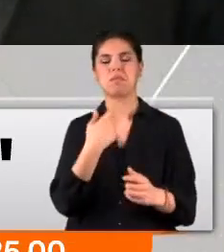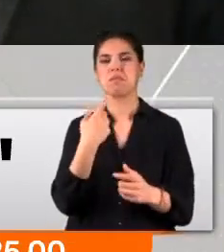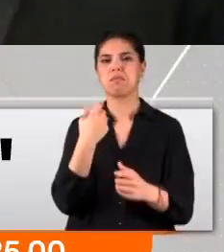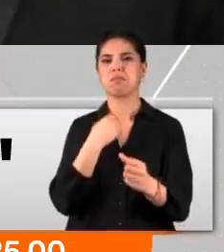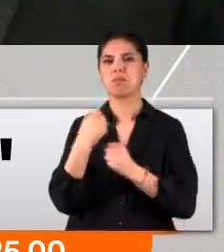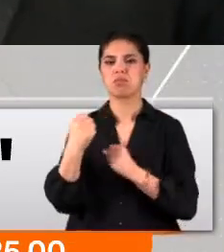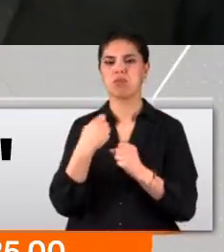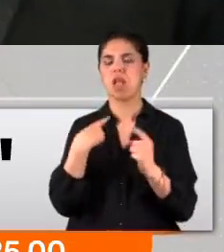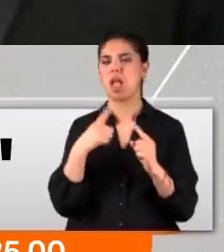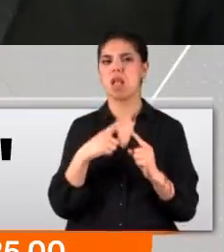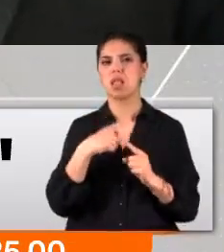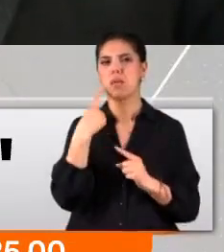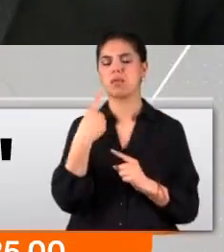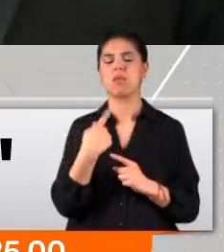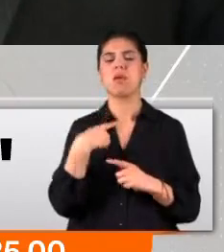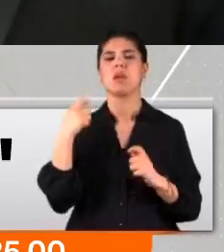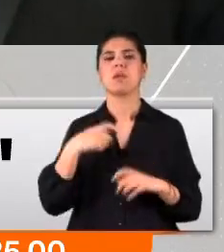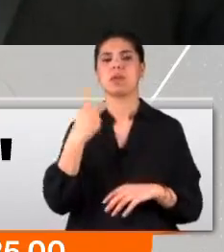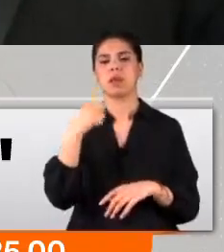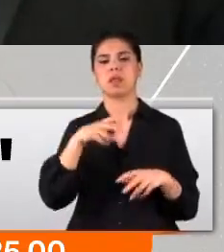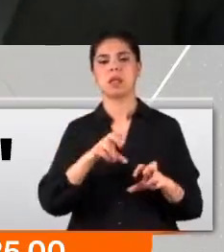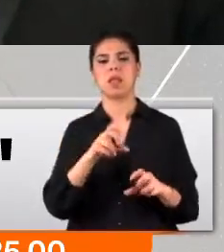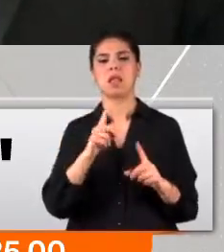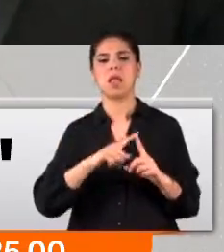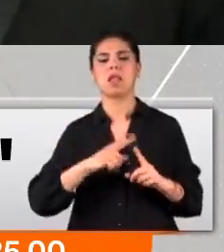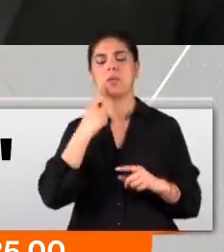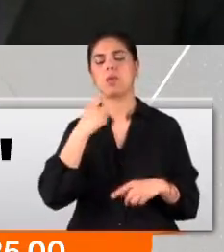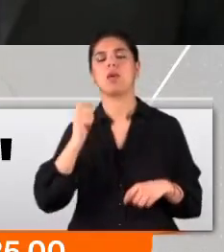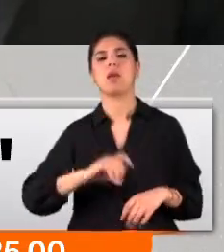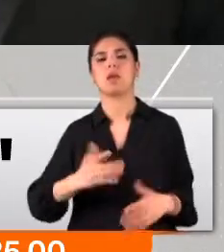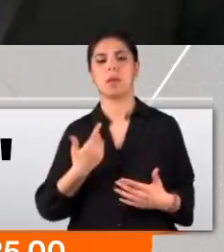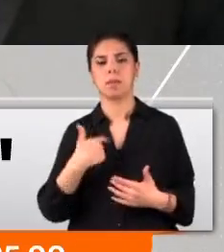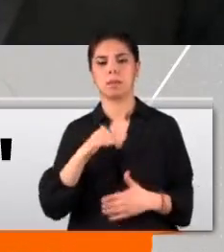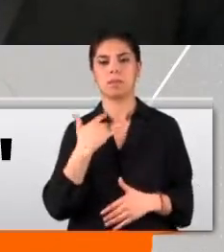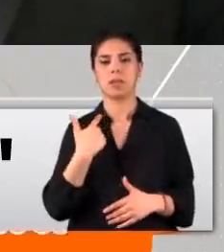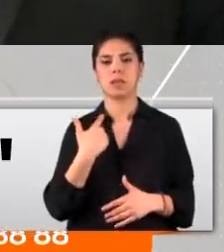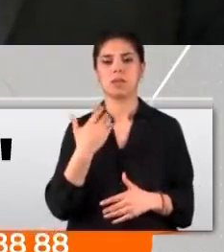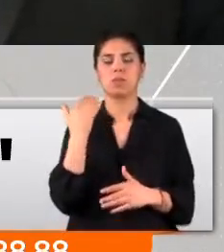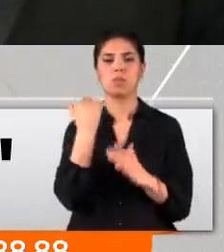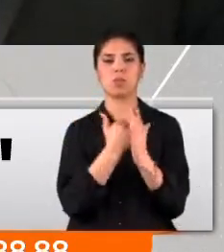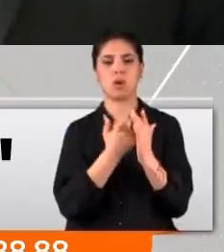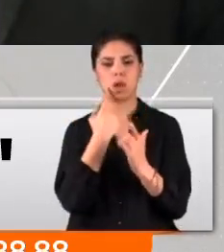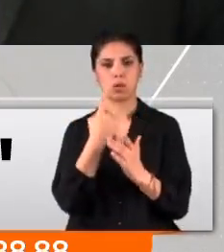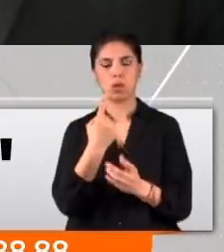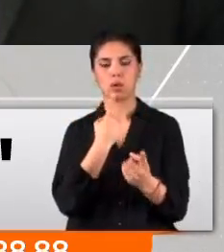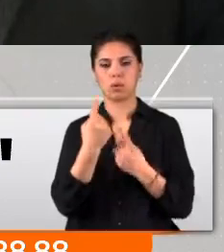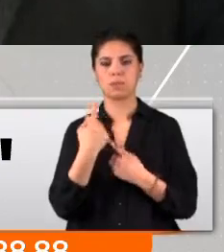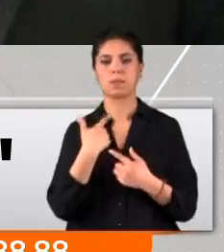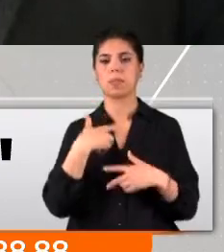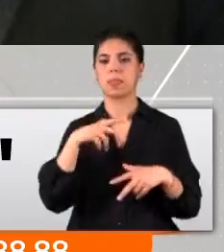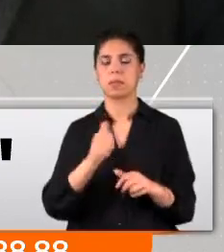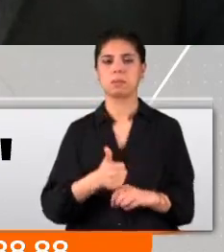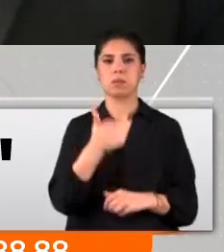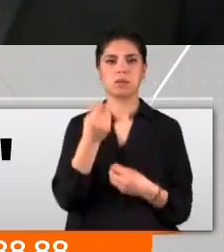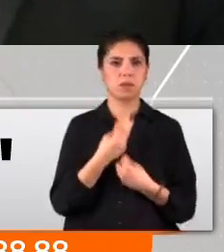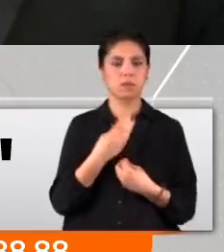çok basit bir hesapla, iki tane sandalye hesabıyla hareket edemezdik. Biz bunları yaparken biz ilkeler konuştuk. Kaç tane sandalye bize verilecek, bakanlık